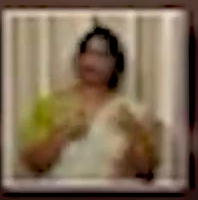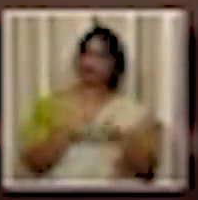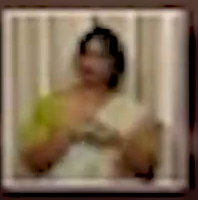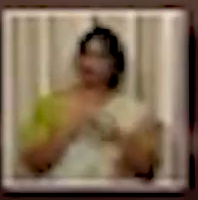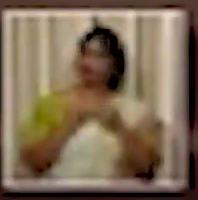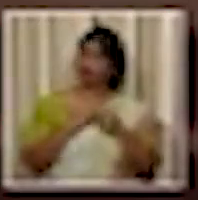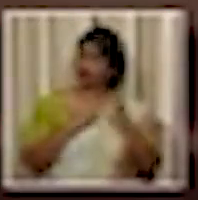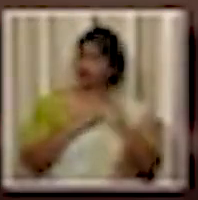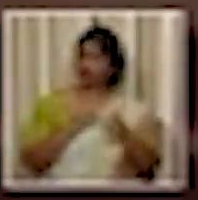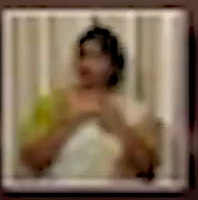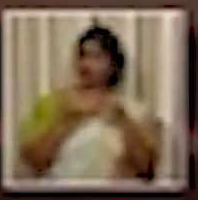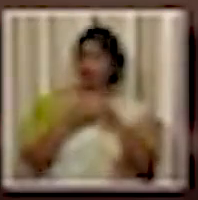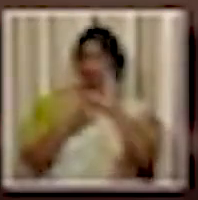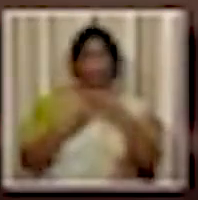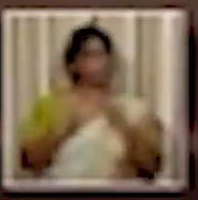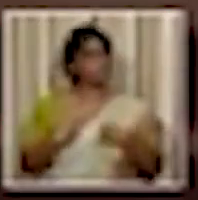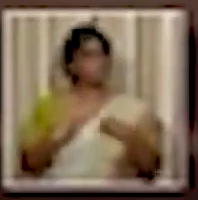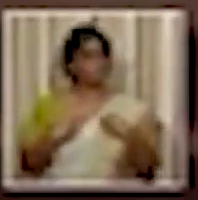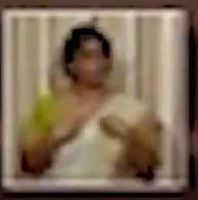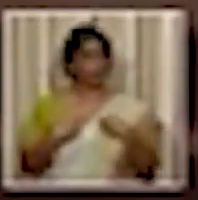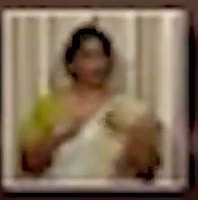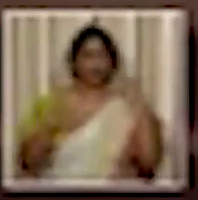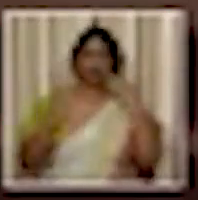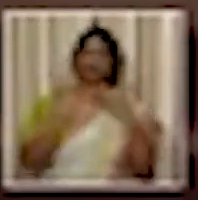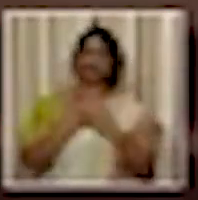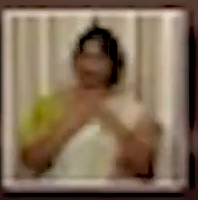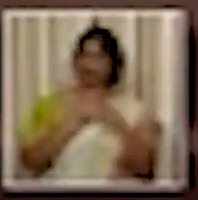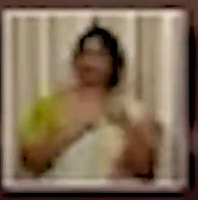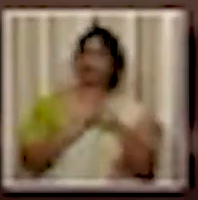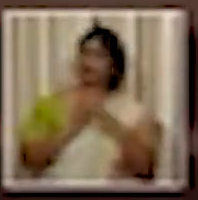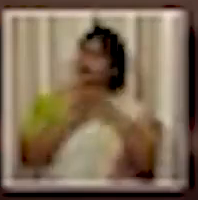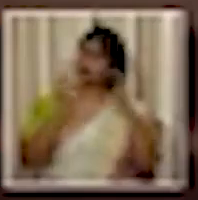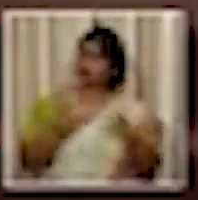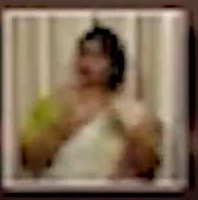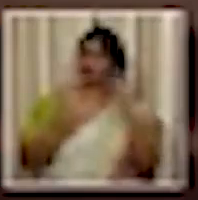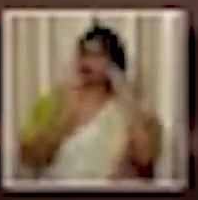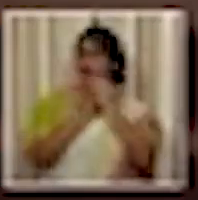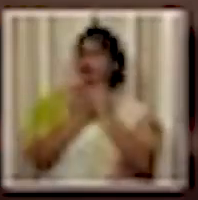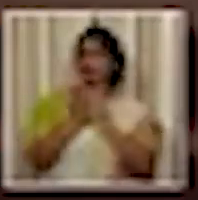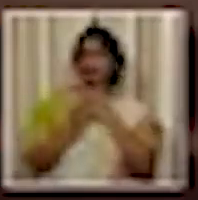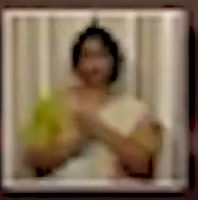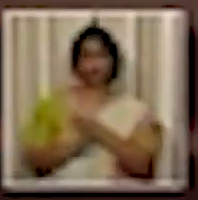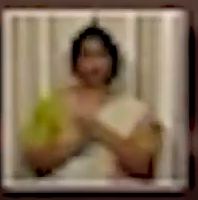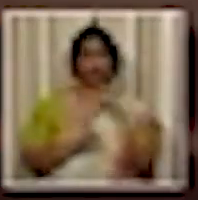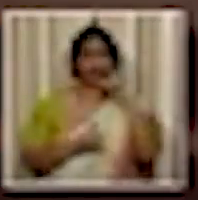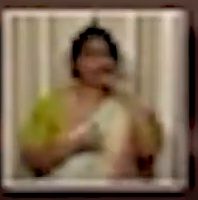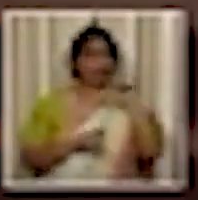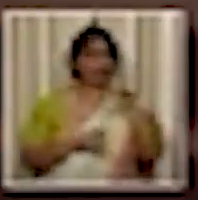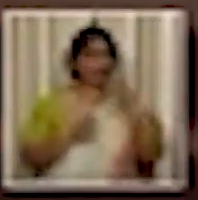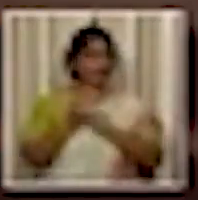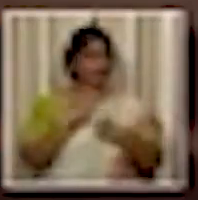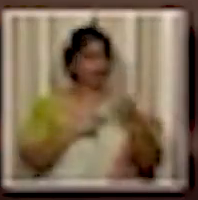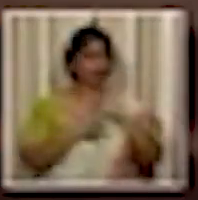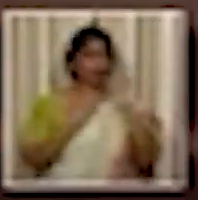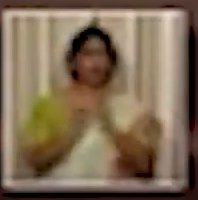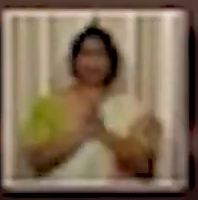ඇති වෙච්චි ඒ අධිකාරියට වෙච්චි පාඩුව පිළිබඳවත් තියෙනවා. ඒකේ ලොකු කාරණා තියෙනවා. මේ කොළඹ ඉඩමක් විකුණලා ඒ සම්පූර්ණ